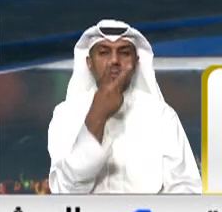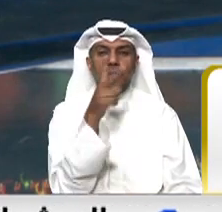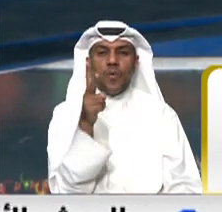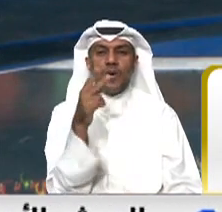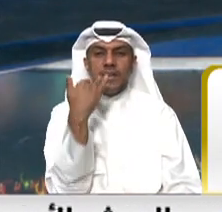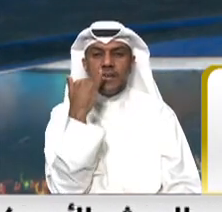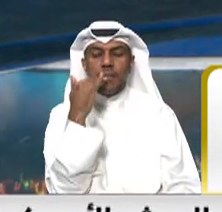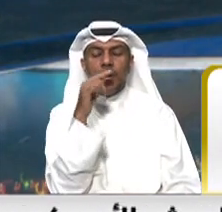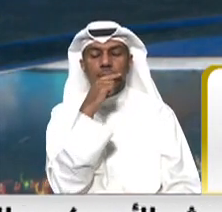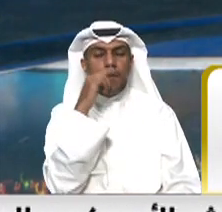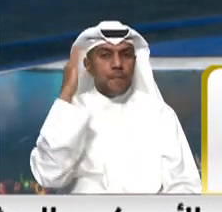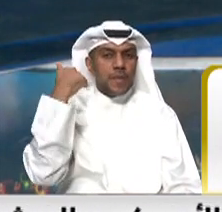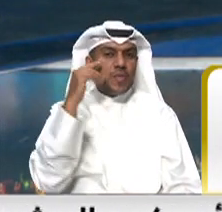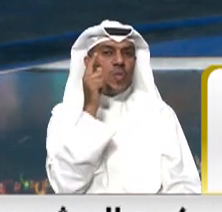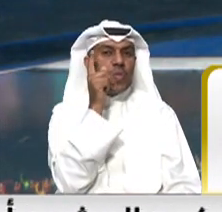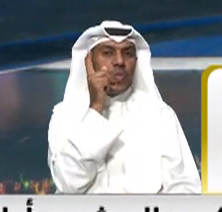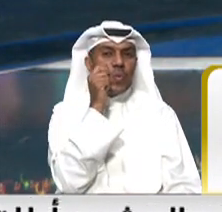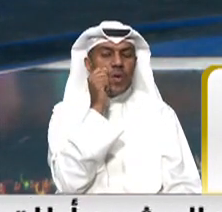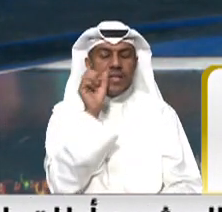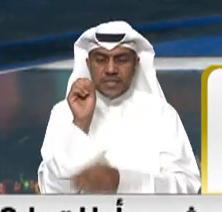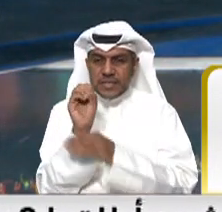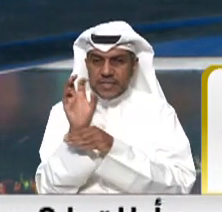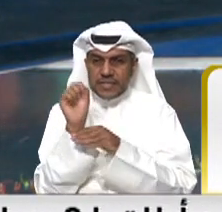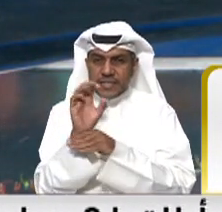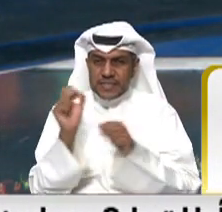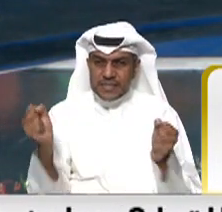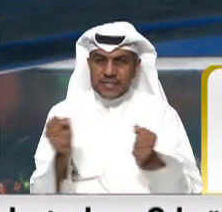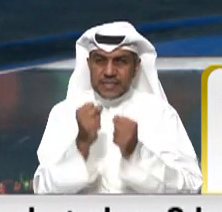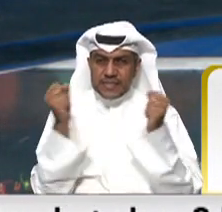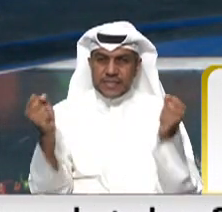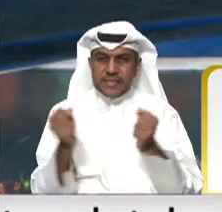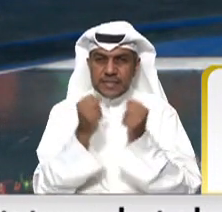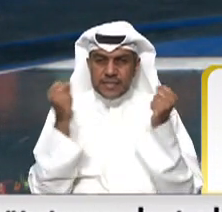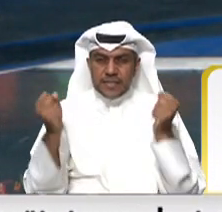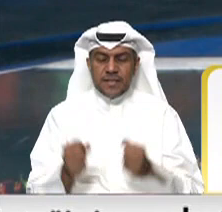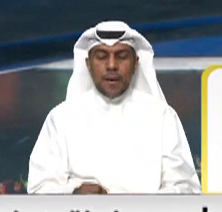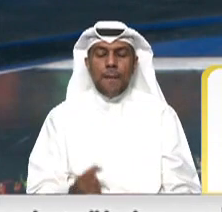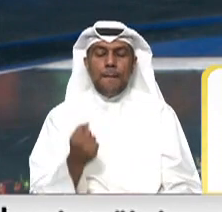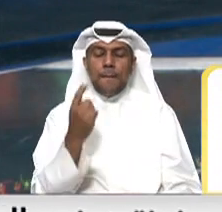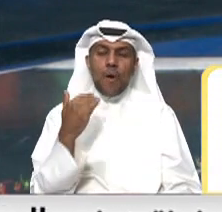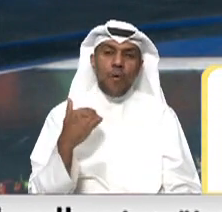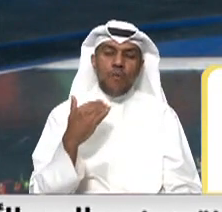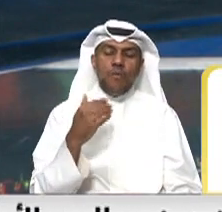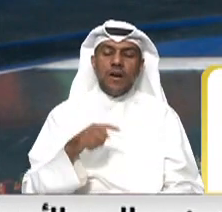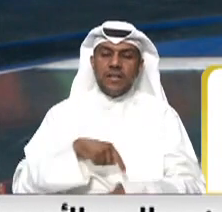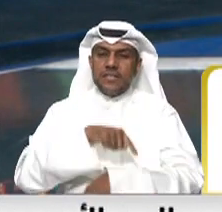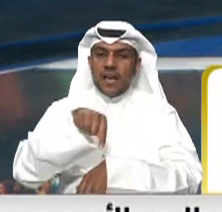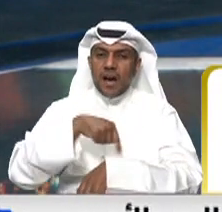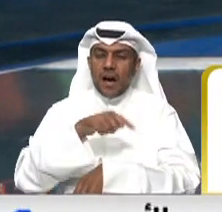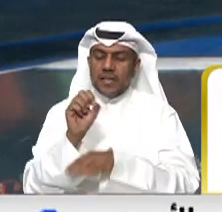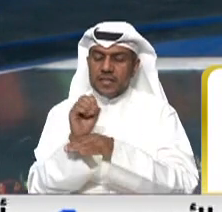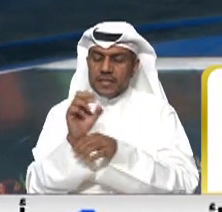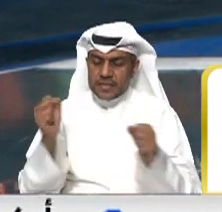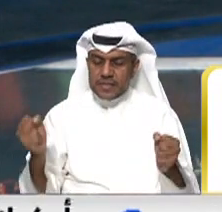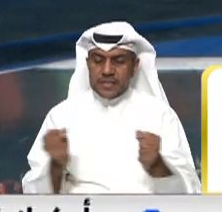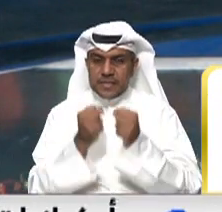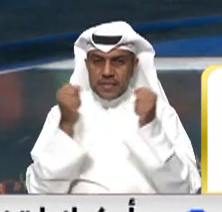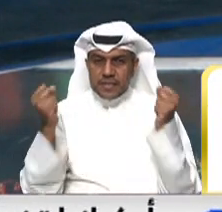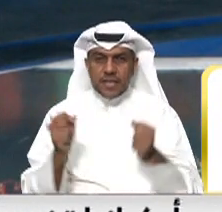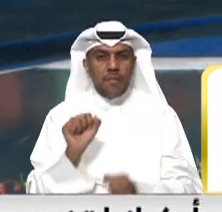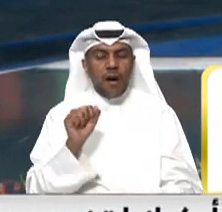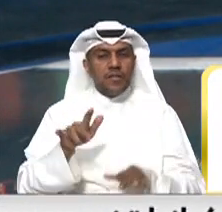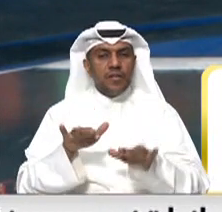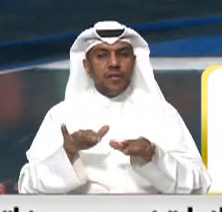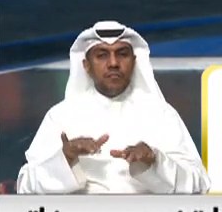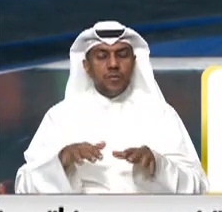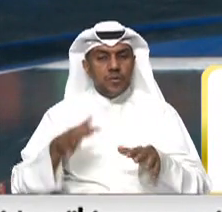على 100 ساعة تدريبية في المجال التكنولوجي لتمكينهم من بدء مشاريعهم في مجال حماية المعلومات